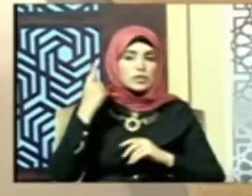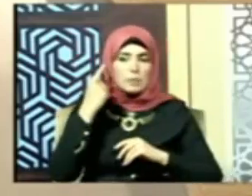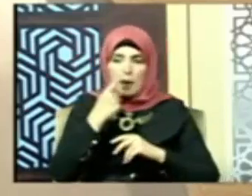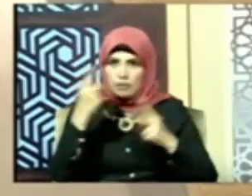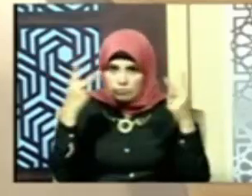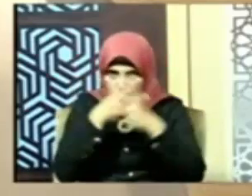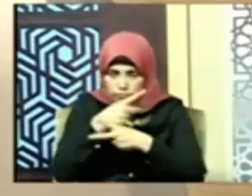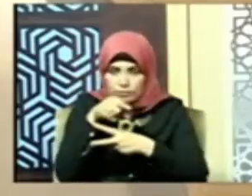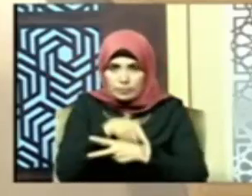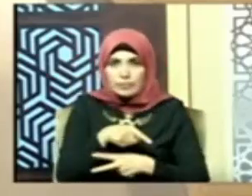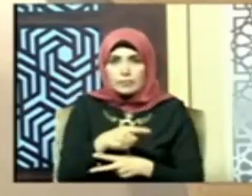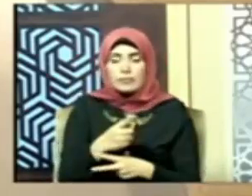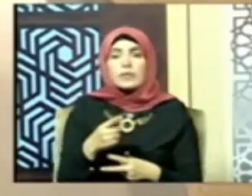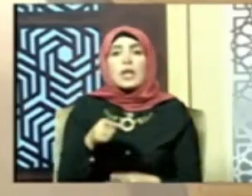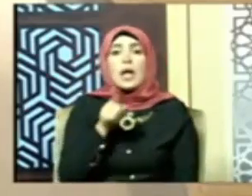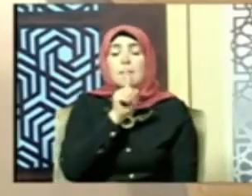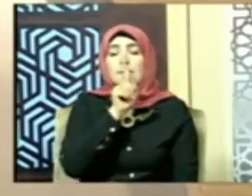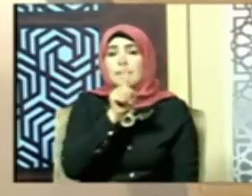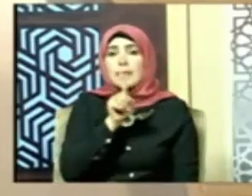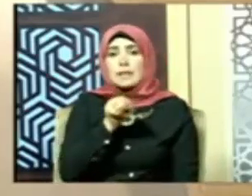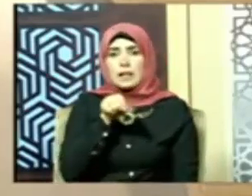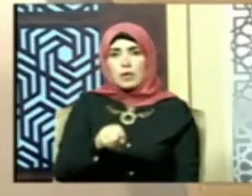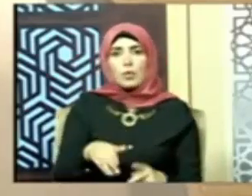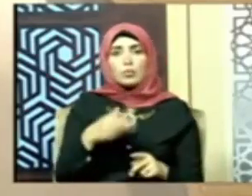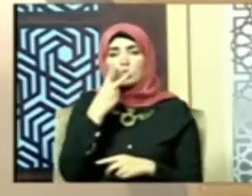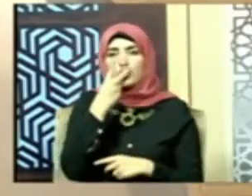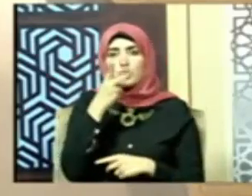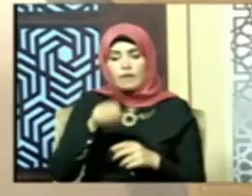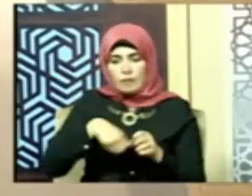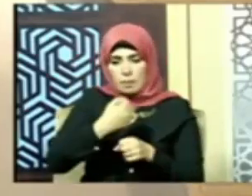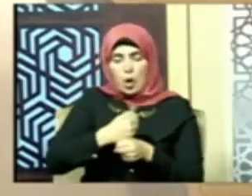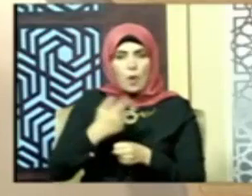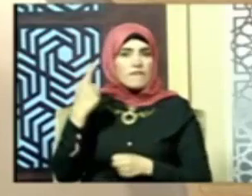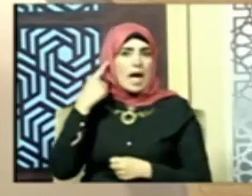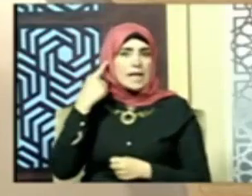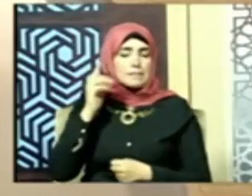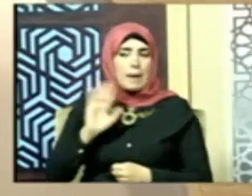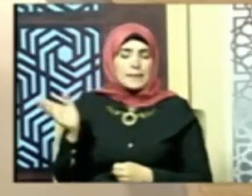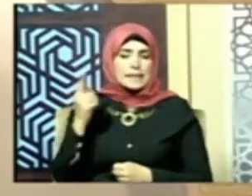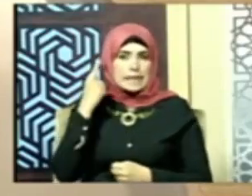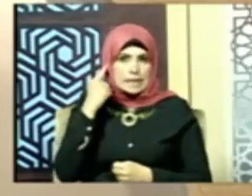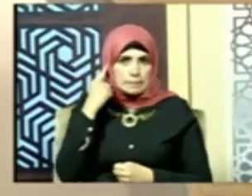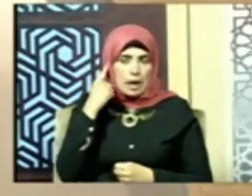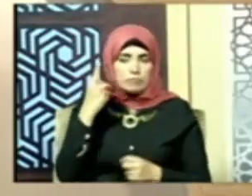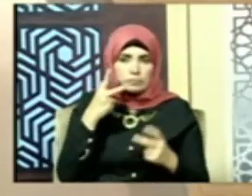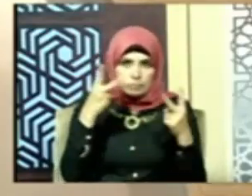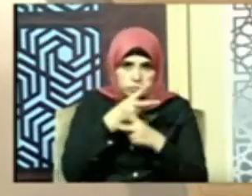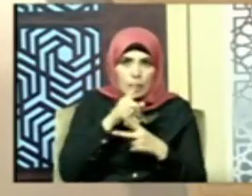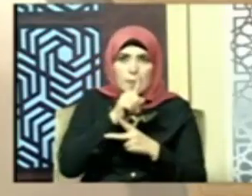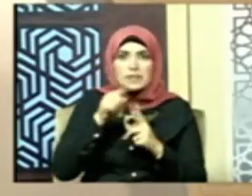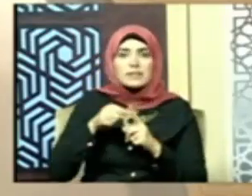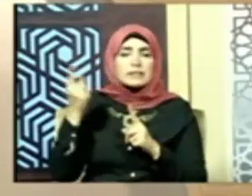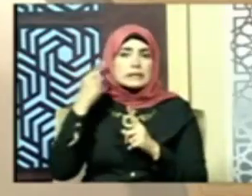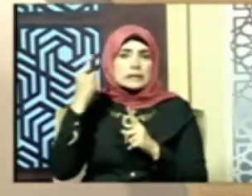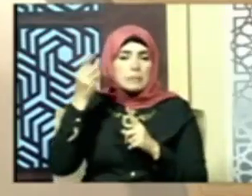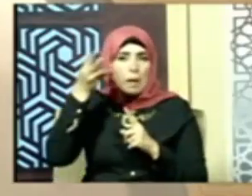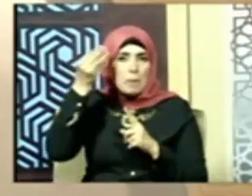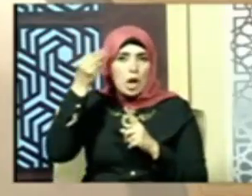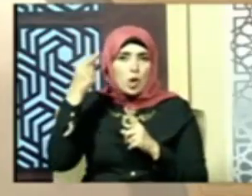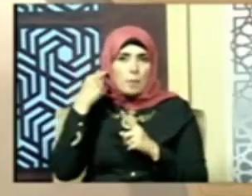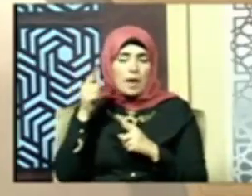كان البعض لا يتوقف عند حدود السماع لهم إنما يتجاوز ذلك